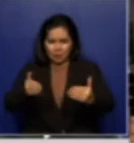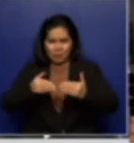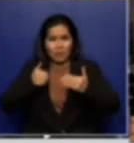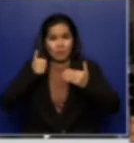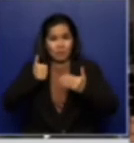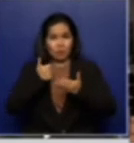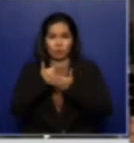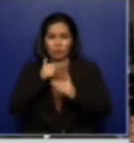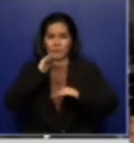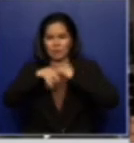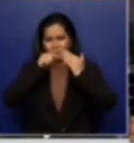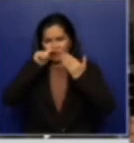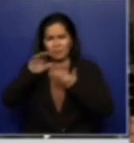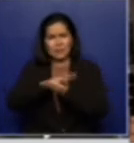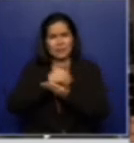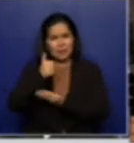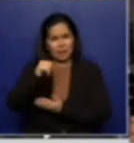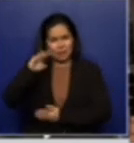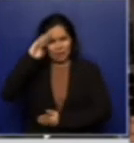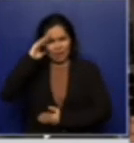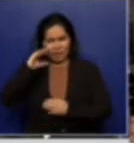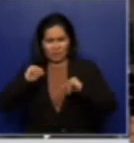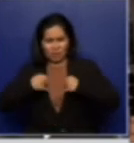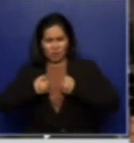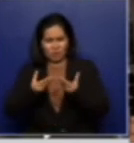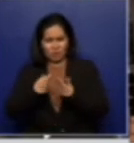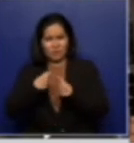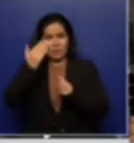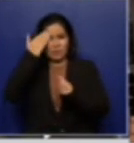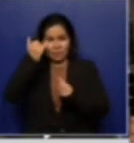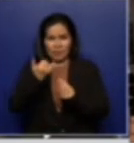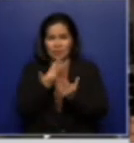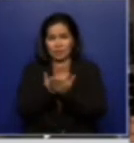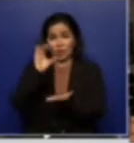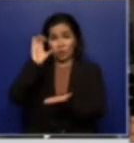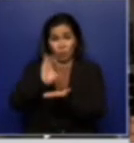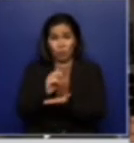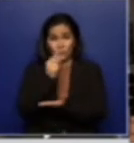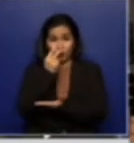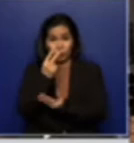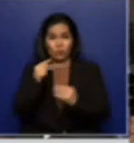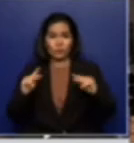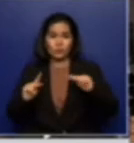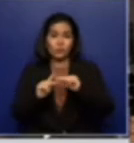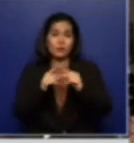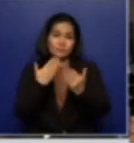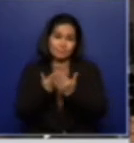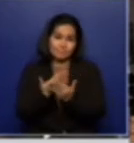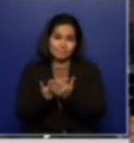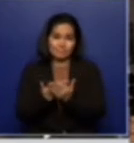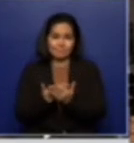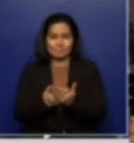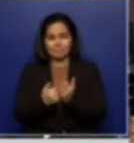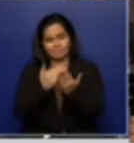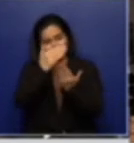พัฒนาประเทศได้ท่านประธานครับงบประมาณขอให้มาดูที่กระทรวงการคลังจาก